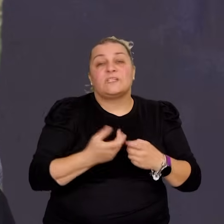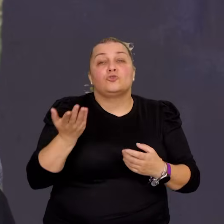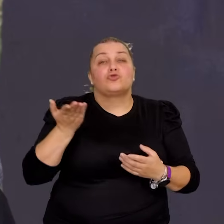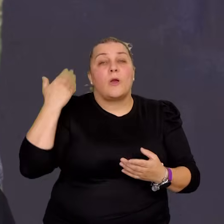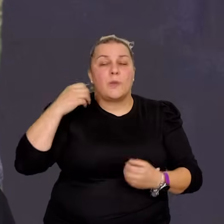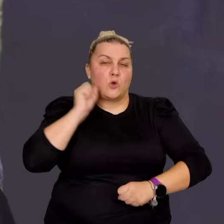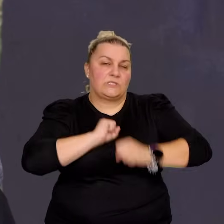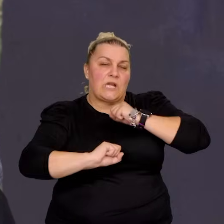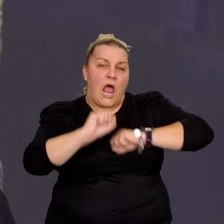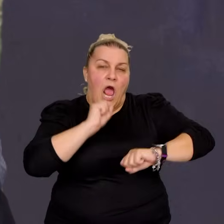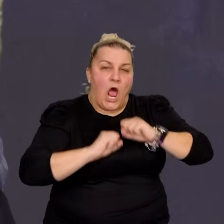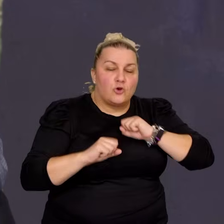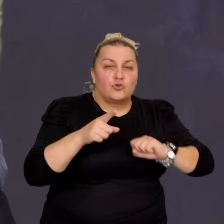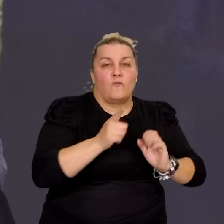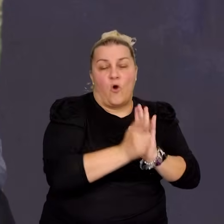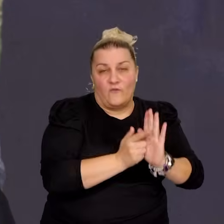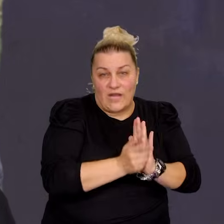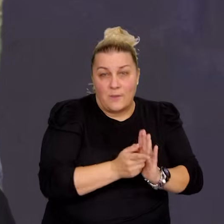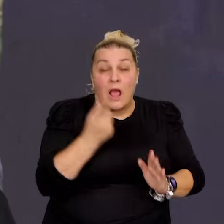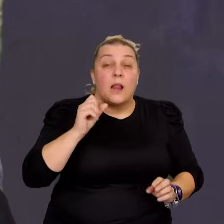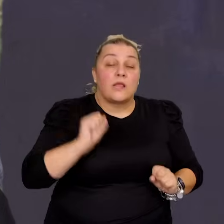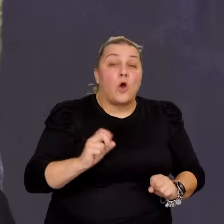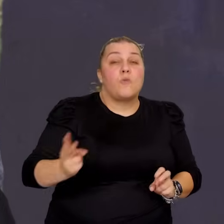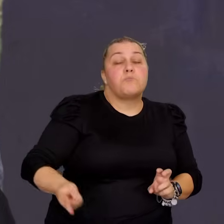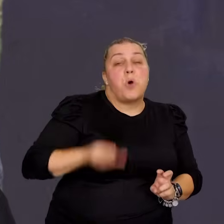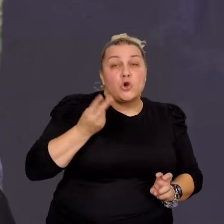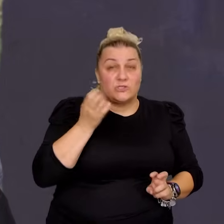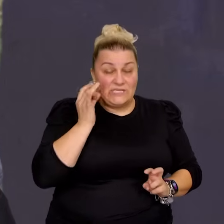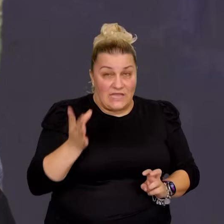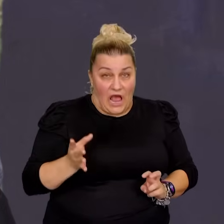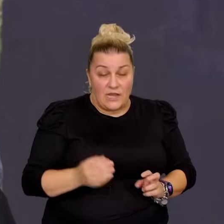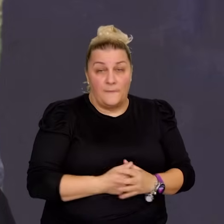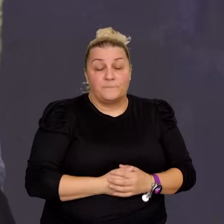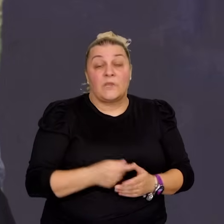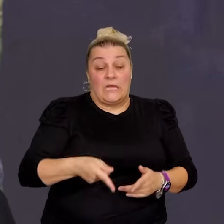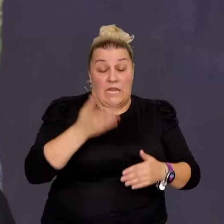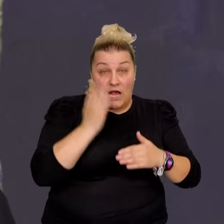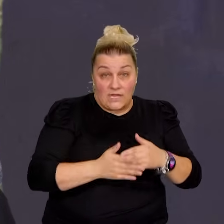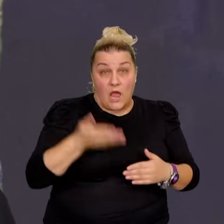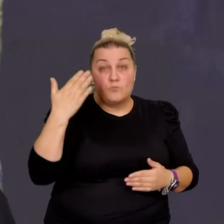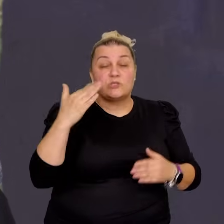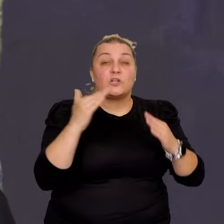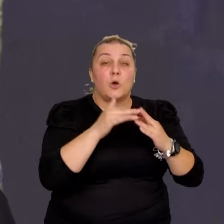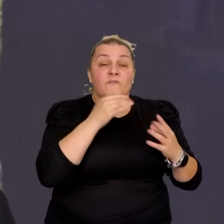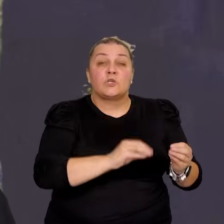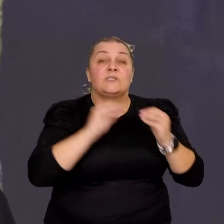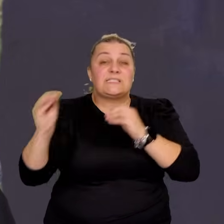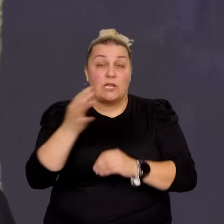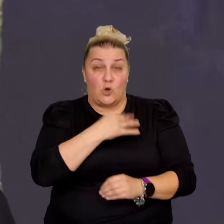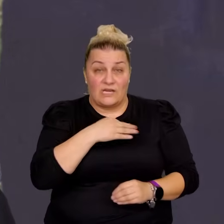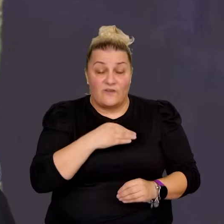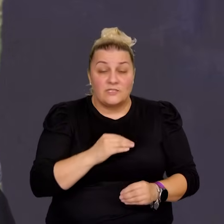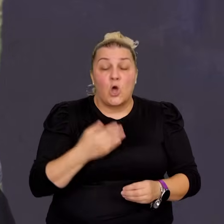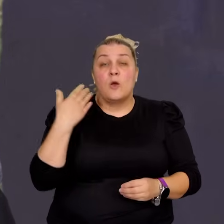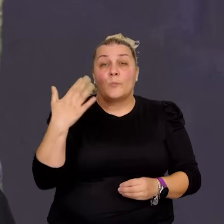tada proživjeli, tih tmurnih, teških, ali ponosnih, gordih dana. Za kraj, pozdrav domovinskoj i iseljenoj